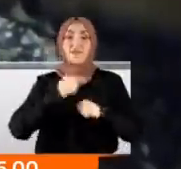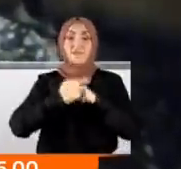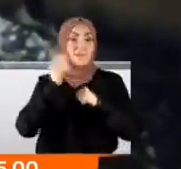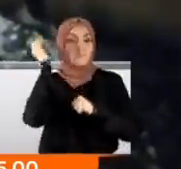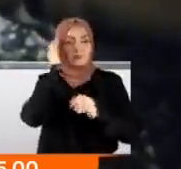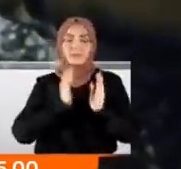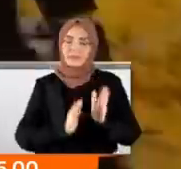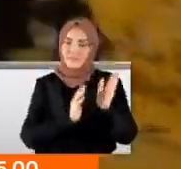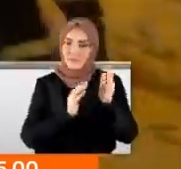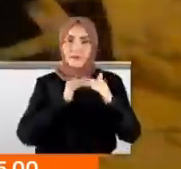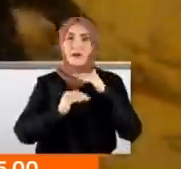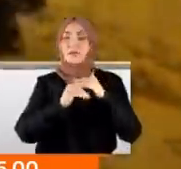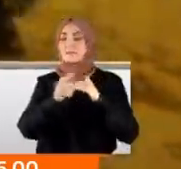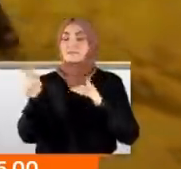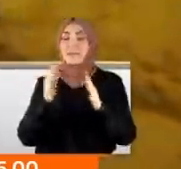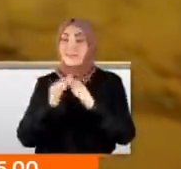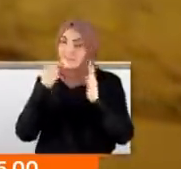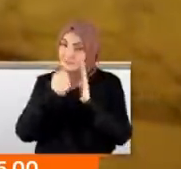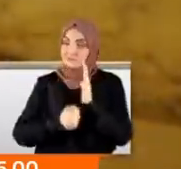evlerinde kalmaları istendi.